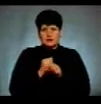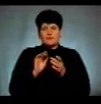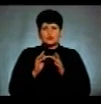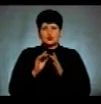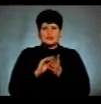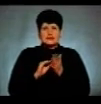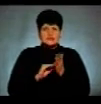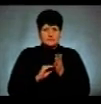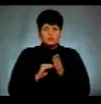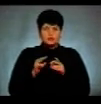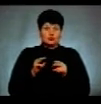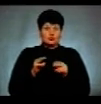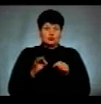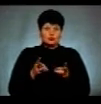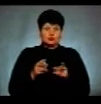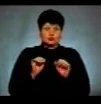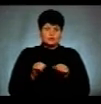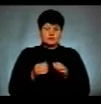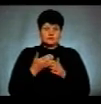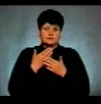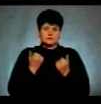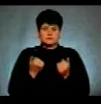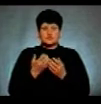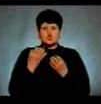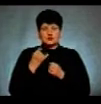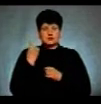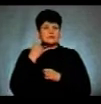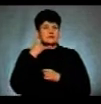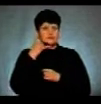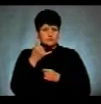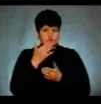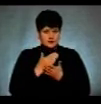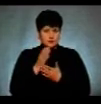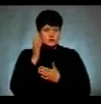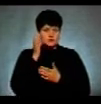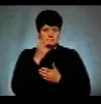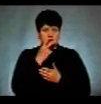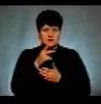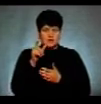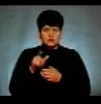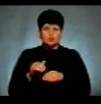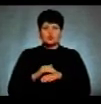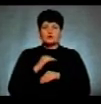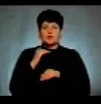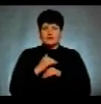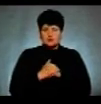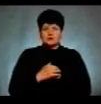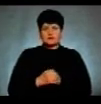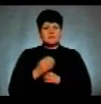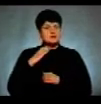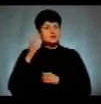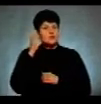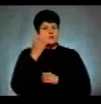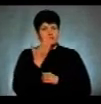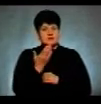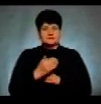електронному рецепту, тому, можливо, десь і відсутній був. У нас є ще один телефонний дзвінок. Ми зараз послухаємо нашого глядача. Доброго вечора! Ми вас